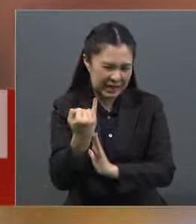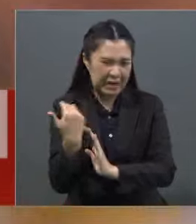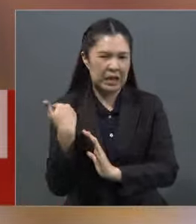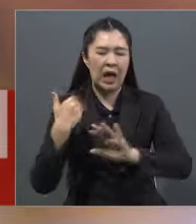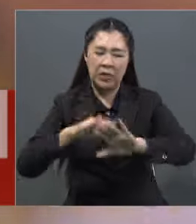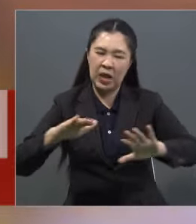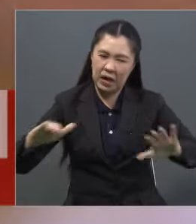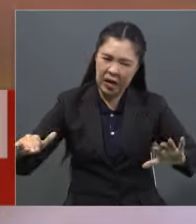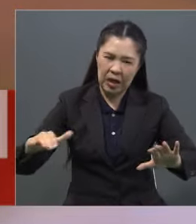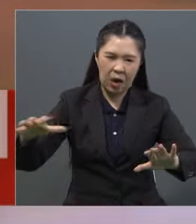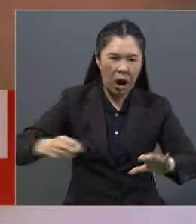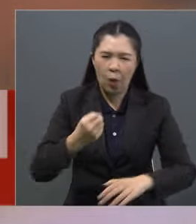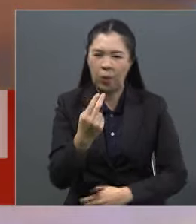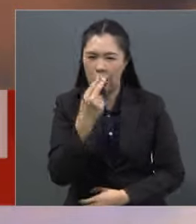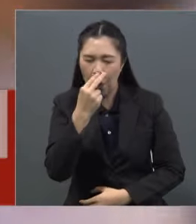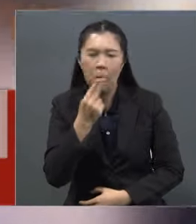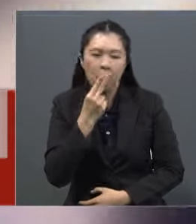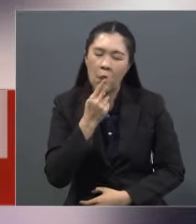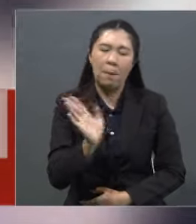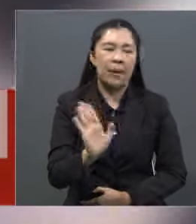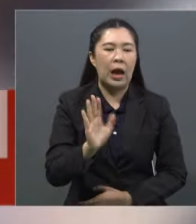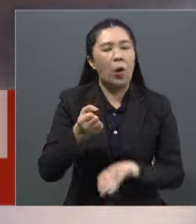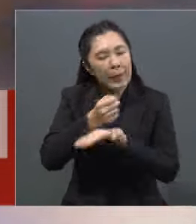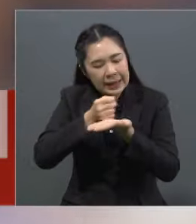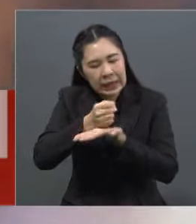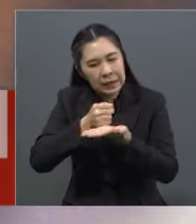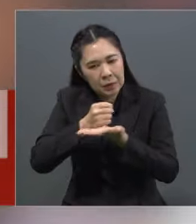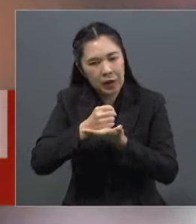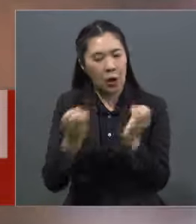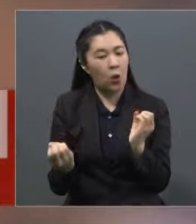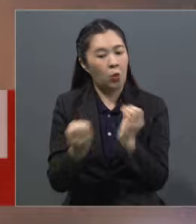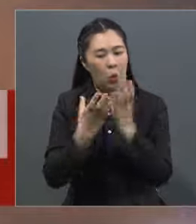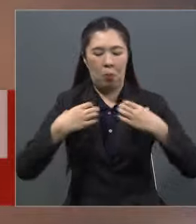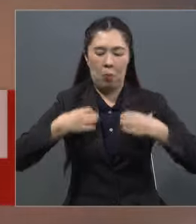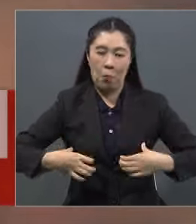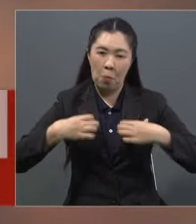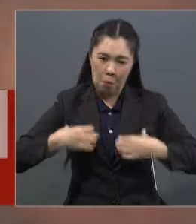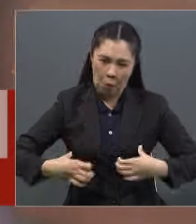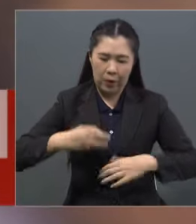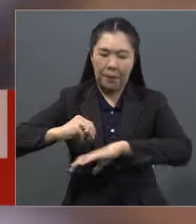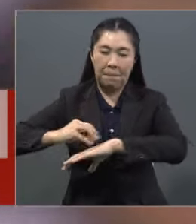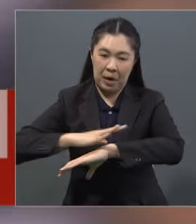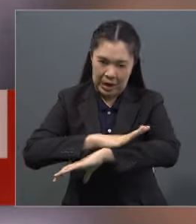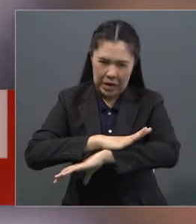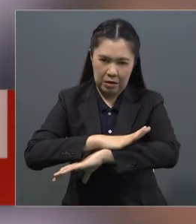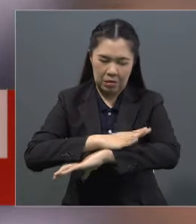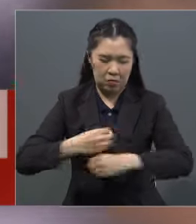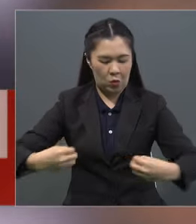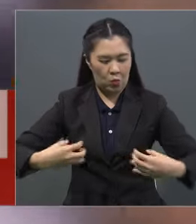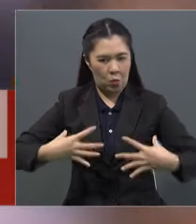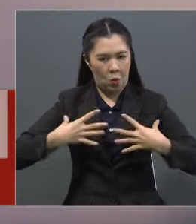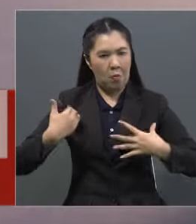รยุ่งเพราะคือยาเสพติดประเภทหนึ่งทำให้ปอดพังจะเป็นมะเร็งในปอดนะครับและอาจทำให้ตาย